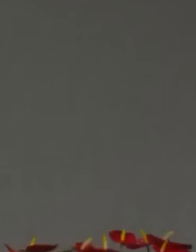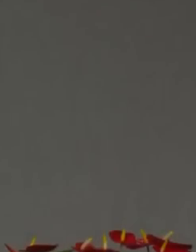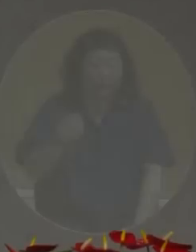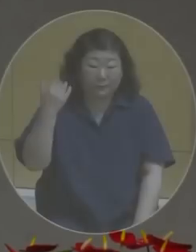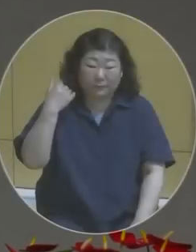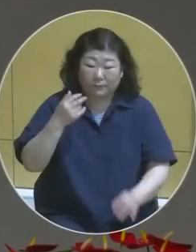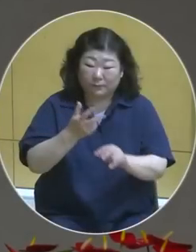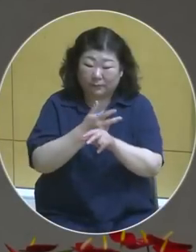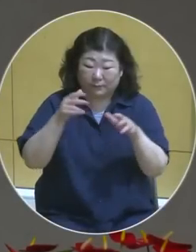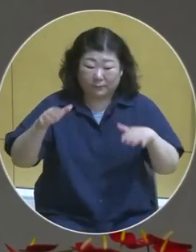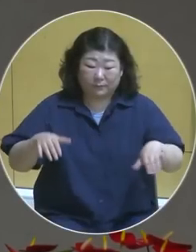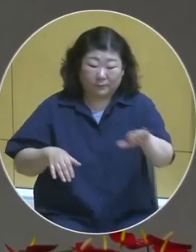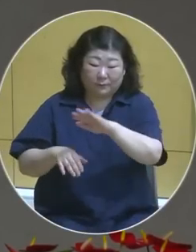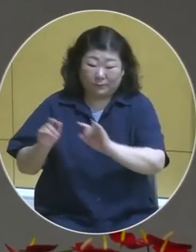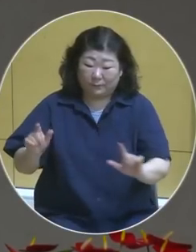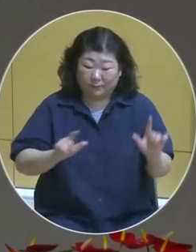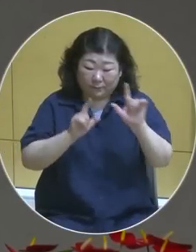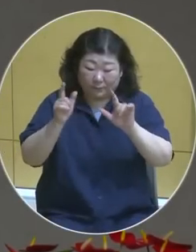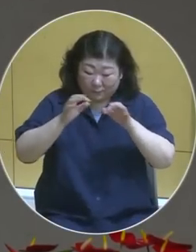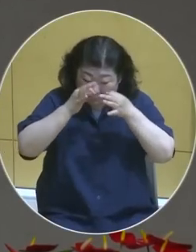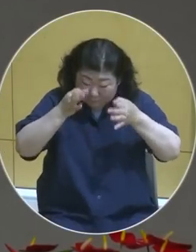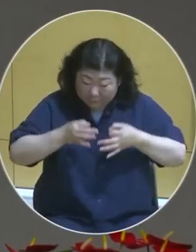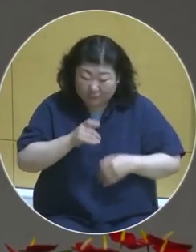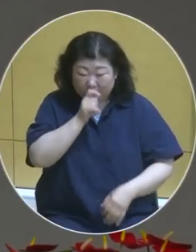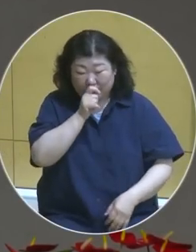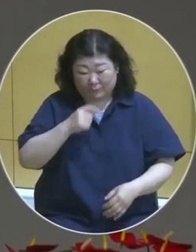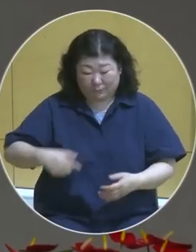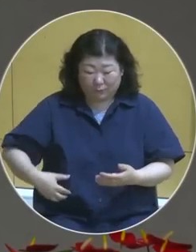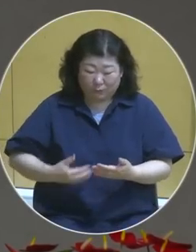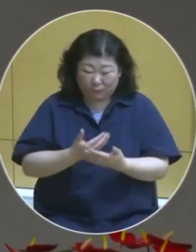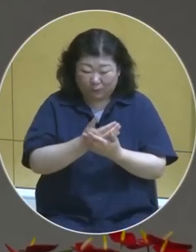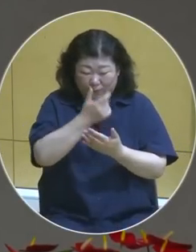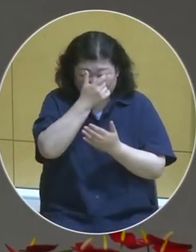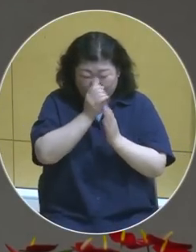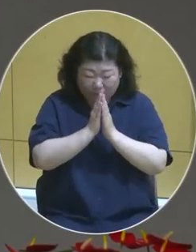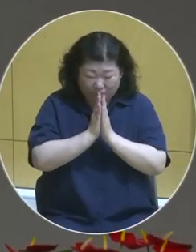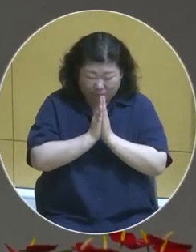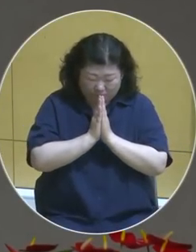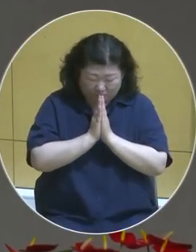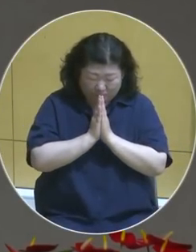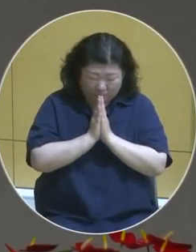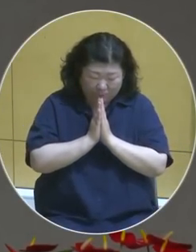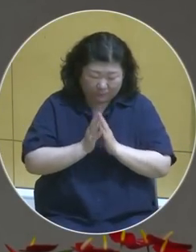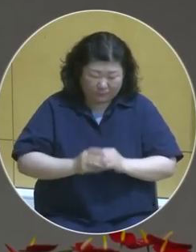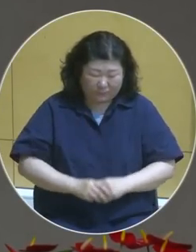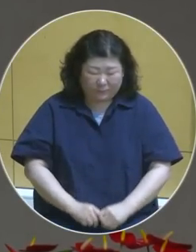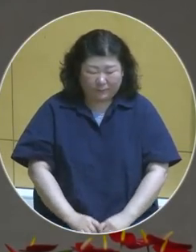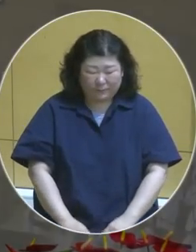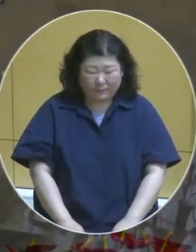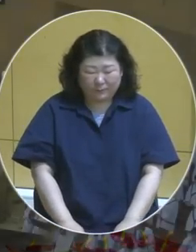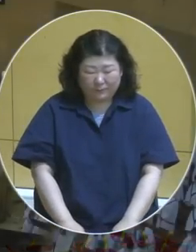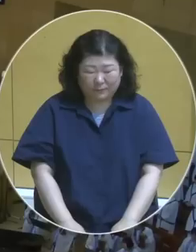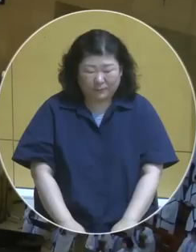지난 한 주간 우리의 삶을 돌아보며 침묵으로 참회의 기도를 드리겠습니다.